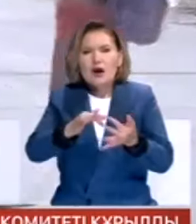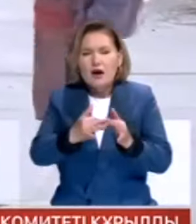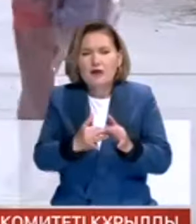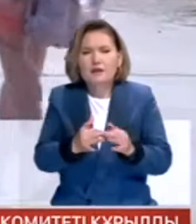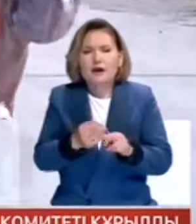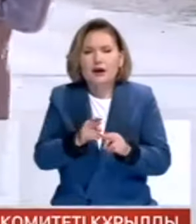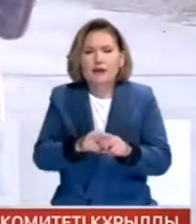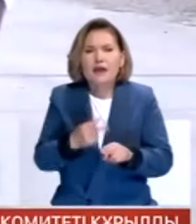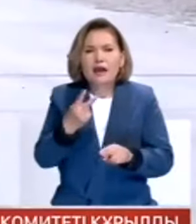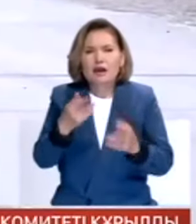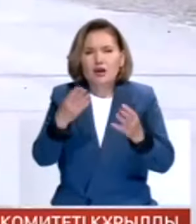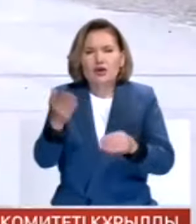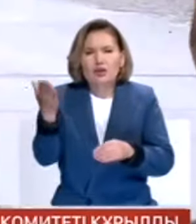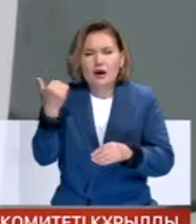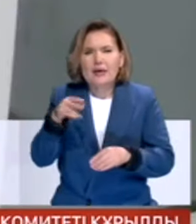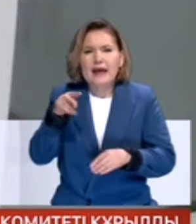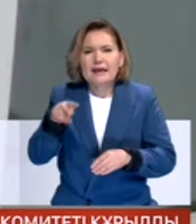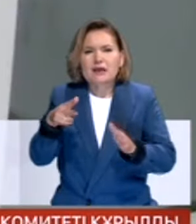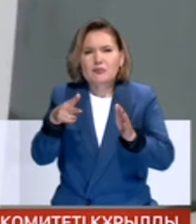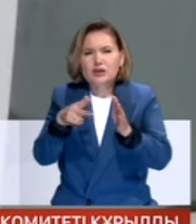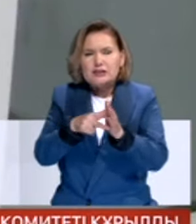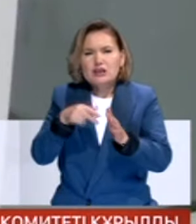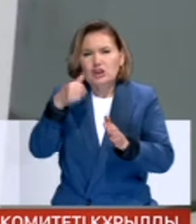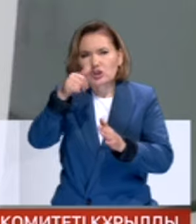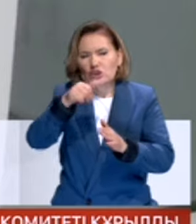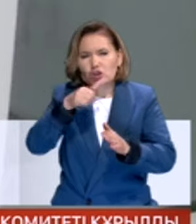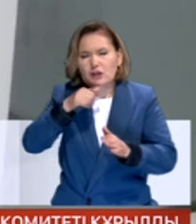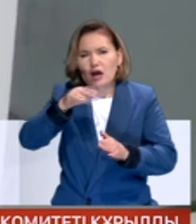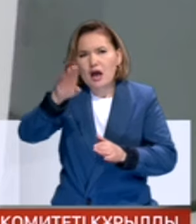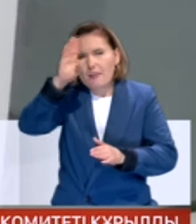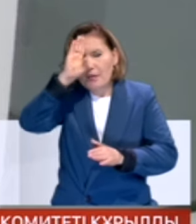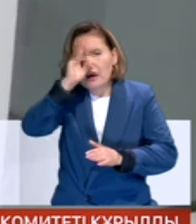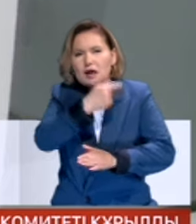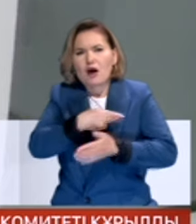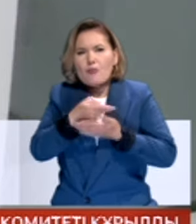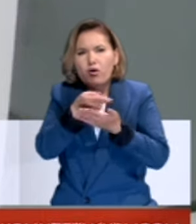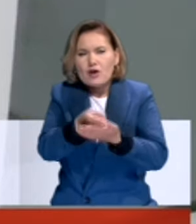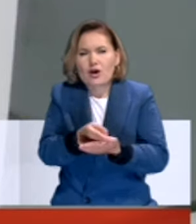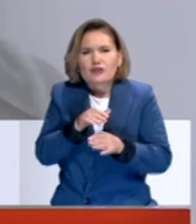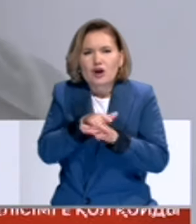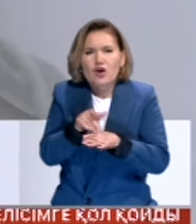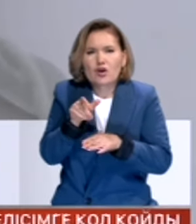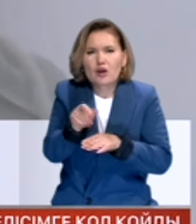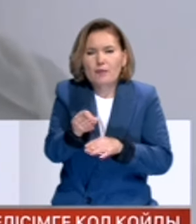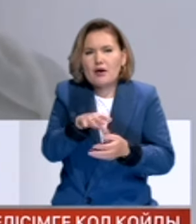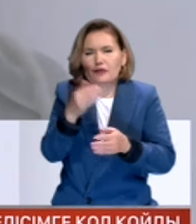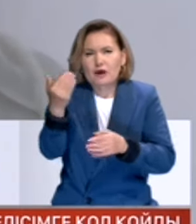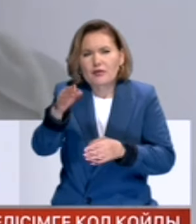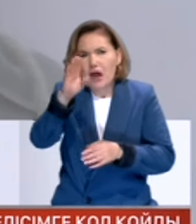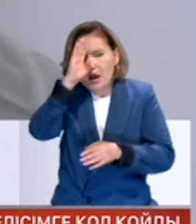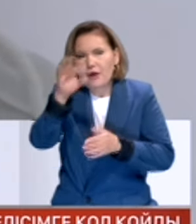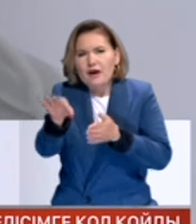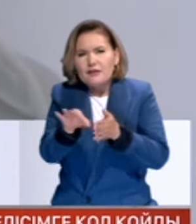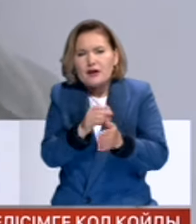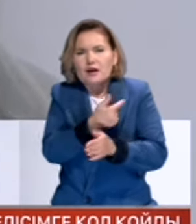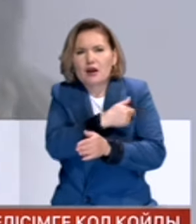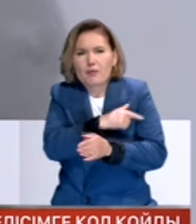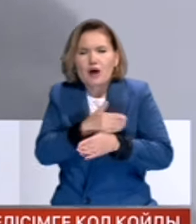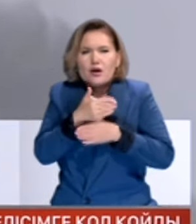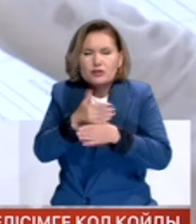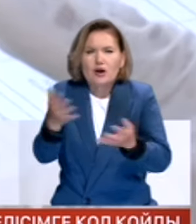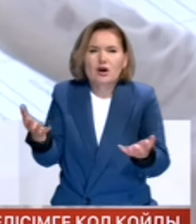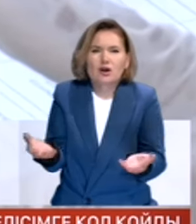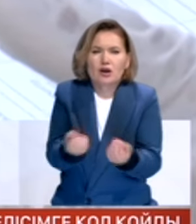бұрын 2008 жылғы жасөспірім кене шағып ауыр халде ауруханаға түскен. Конго-қырым қанды безгегіне шалдыққан балаға дер кезінде ем-дом